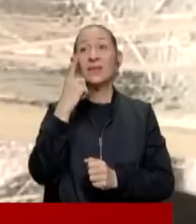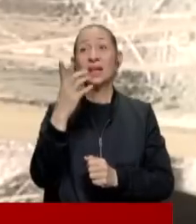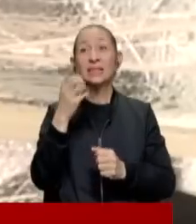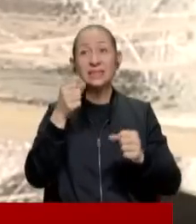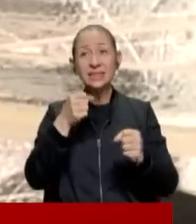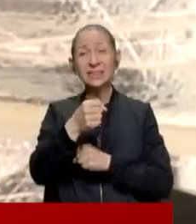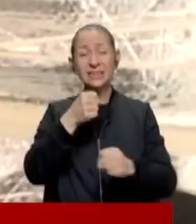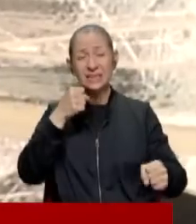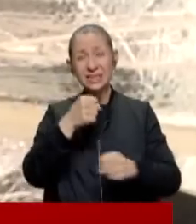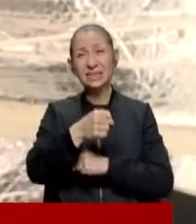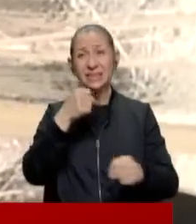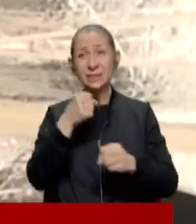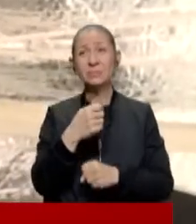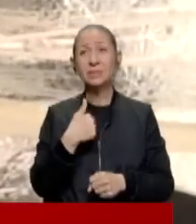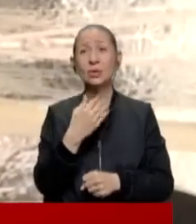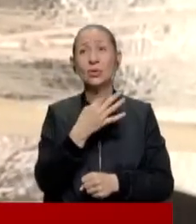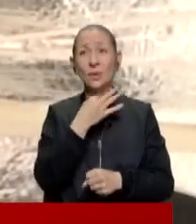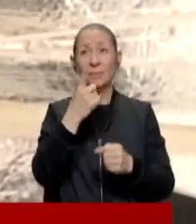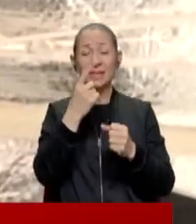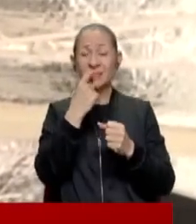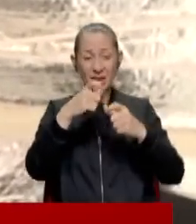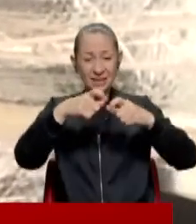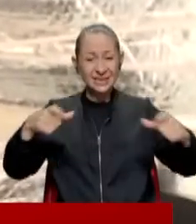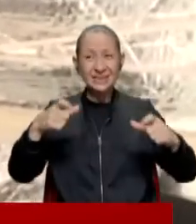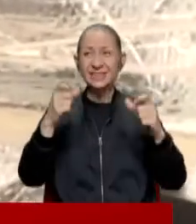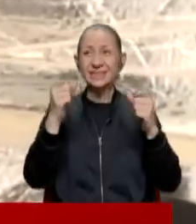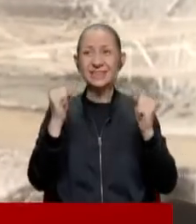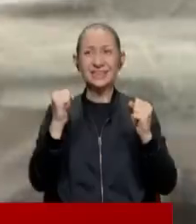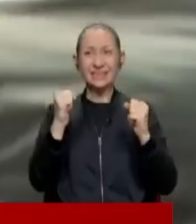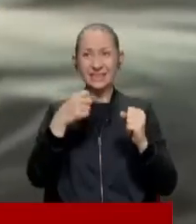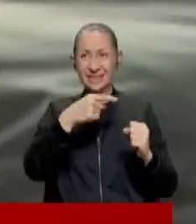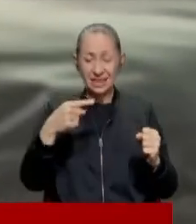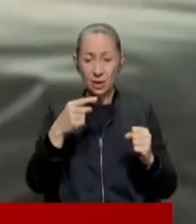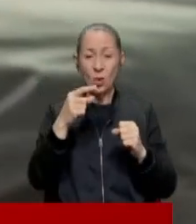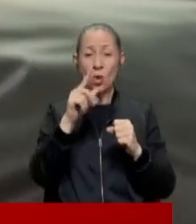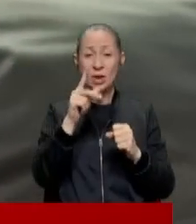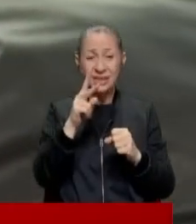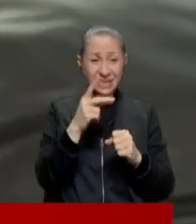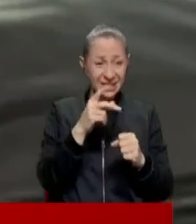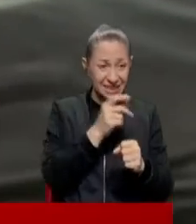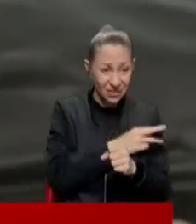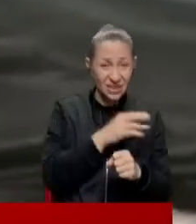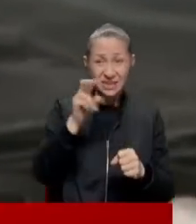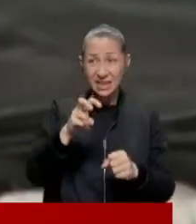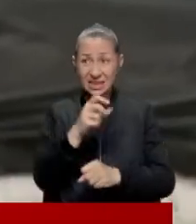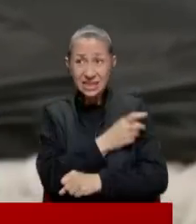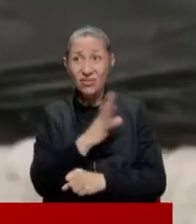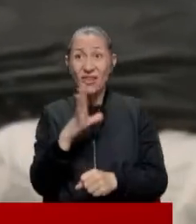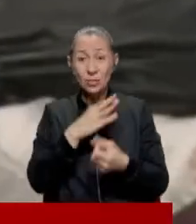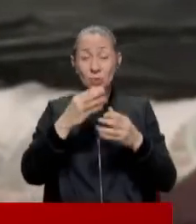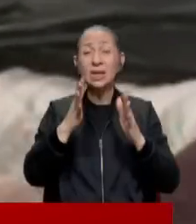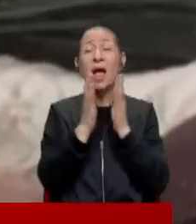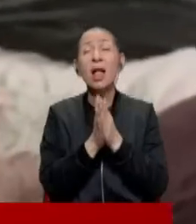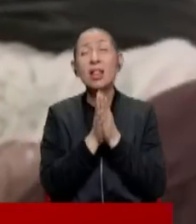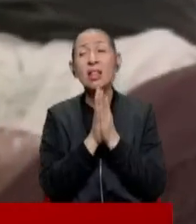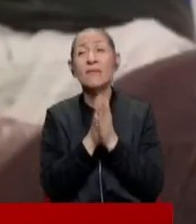ısrarla ısrar ettik bize Lütfen bir konteyner gönderir misiniz 12 sınıfa Bir de 8 sınıfa giden Çocuklarımız var